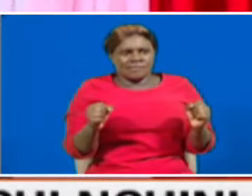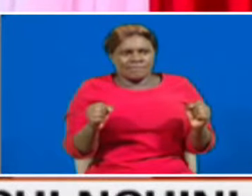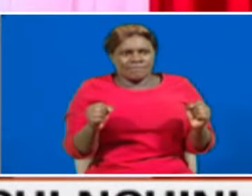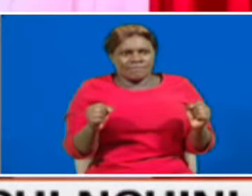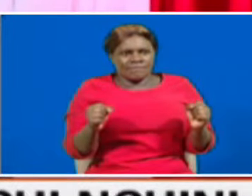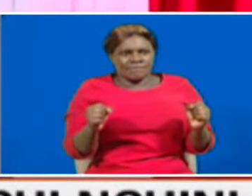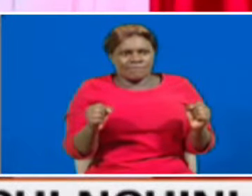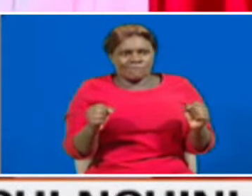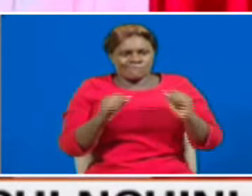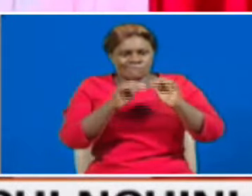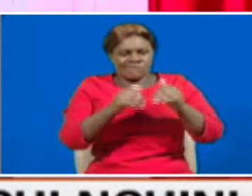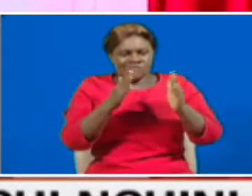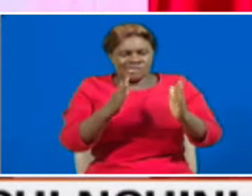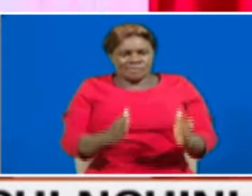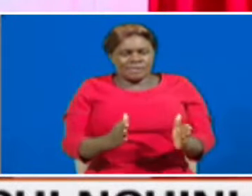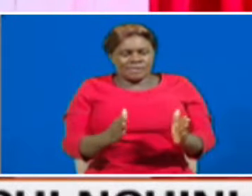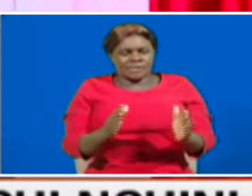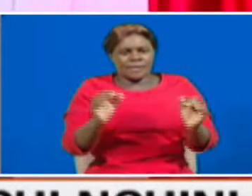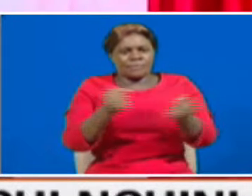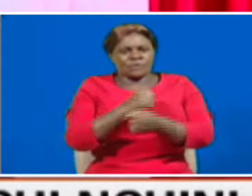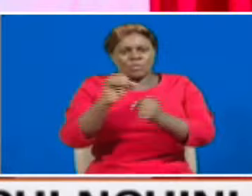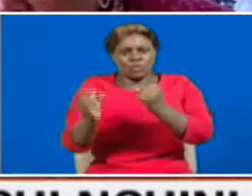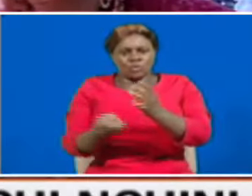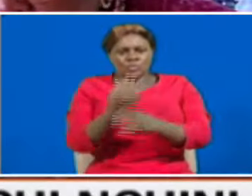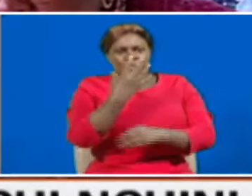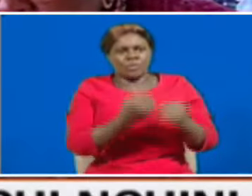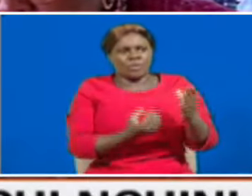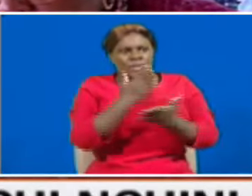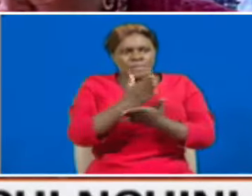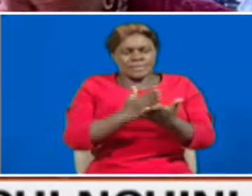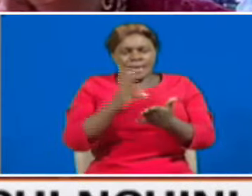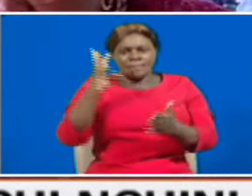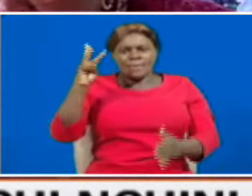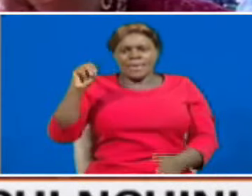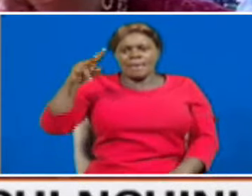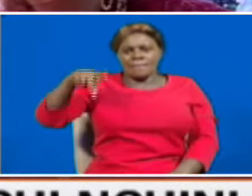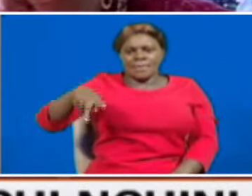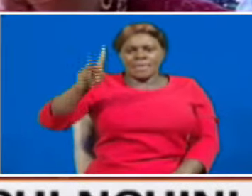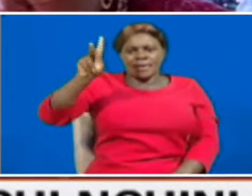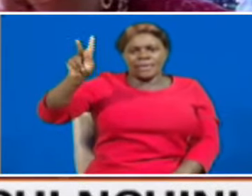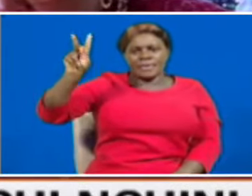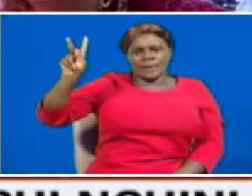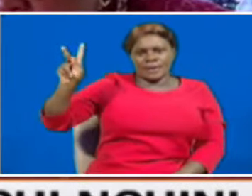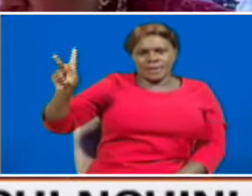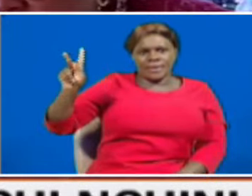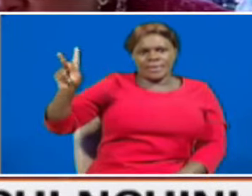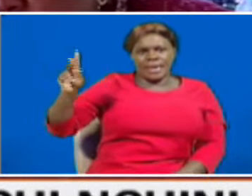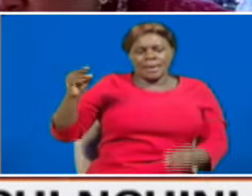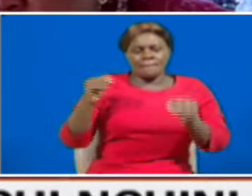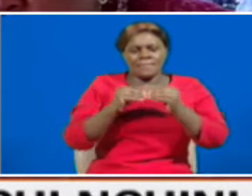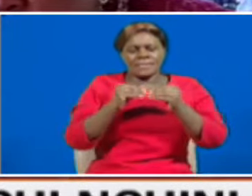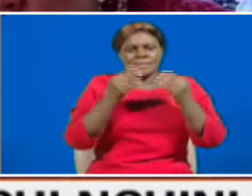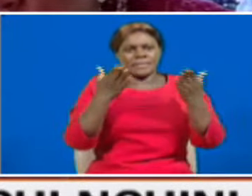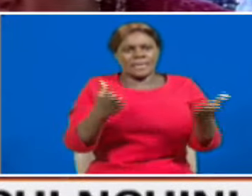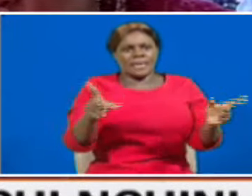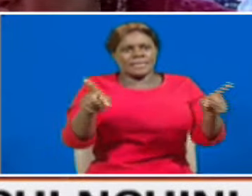make the farmers unable to produce. Baadhi ya wabunge wa Kenya Kwanza waliohudhuria mkutano huo pia